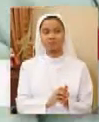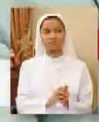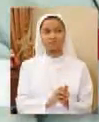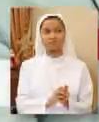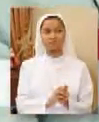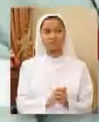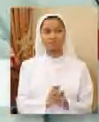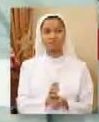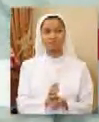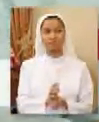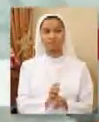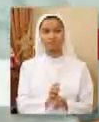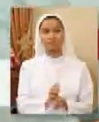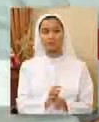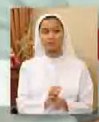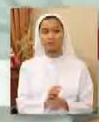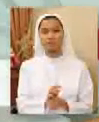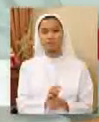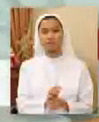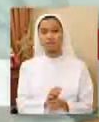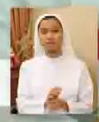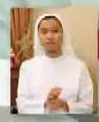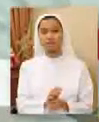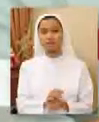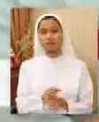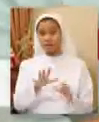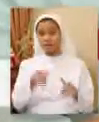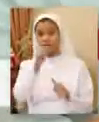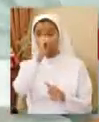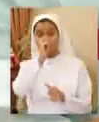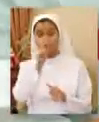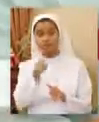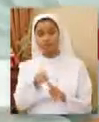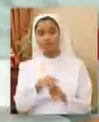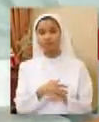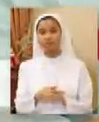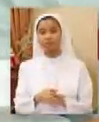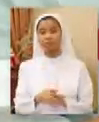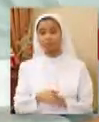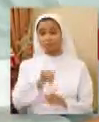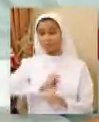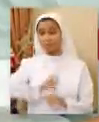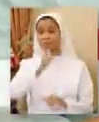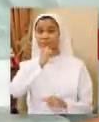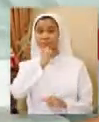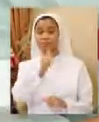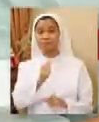Ilang taon ka na daw? Ilang taon? Bishop. English. How old are you?